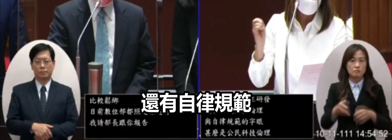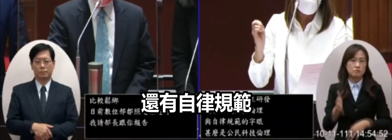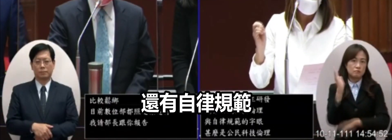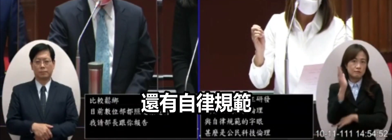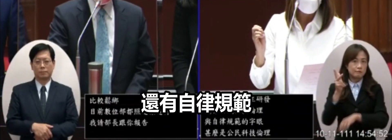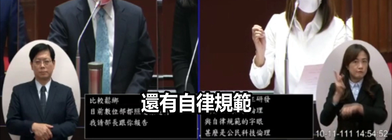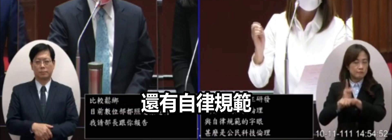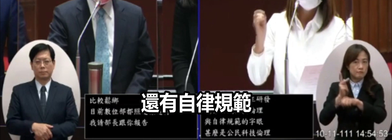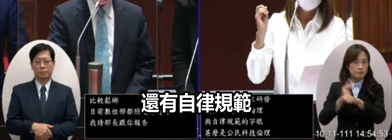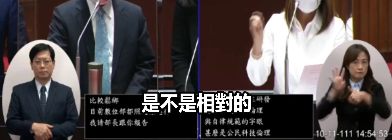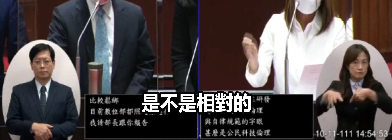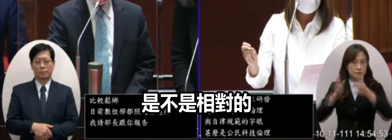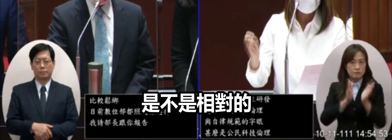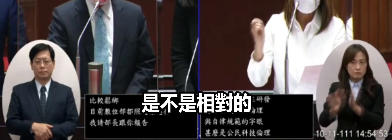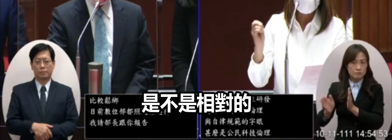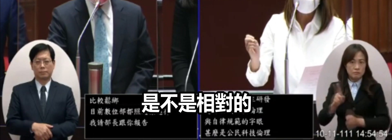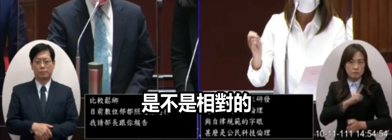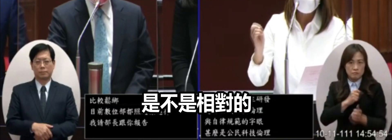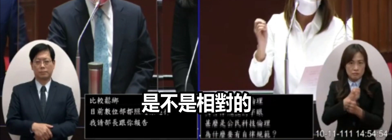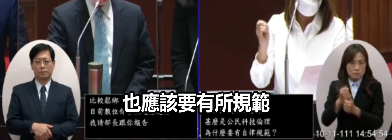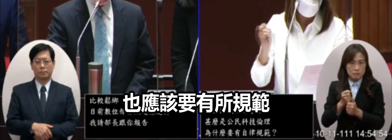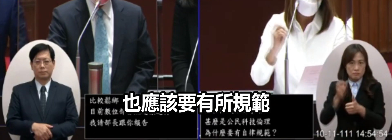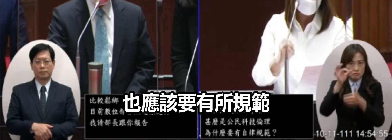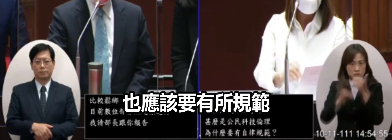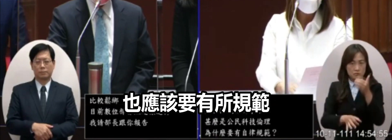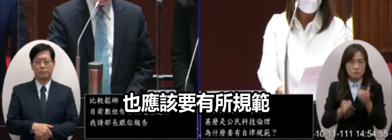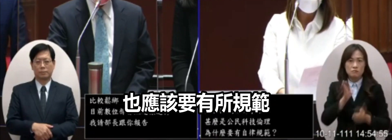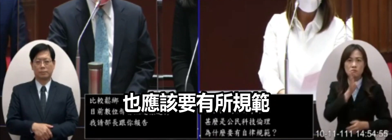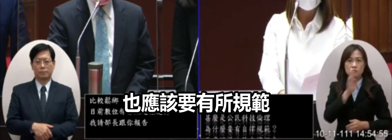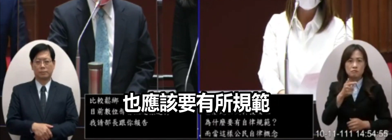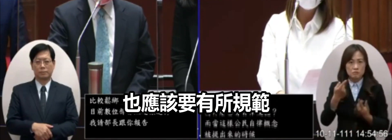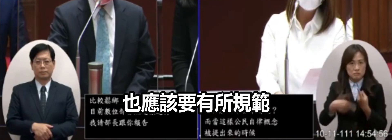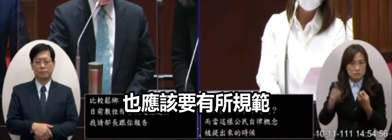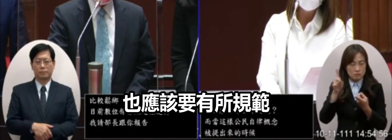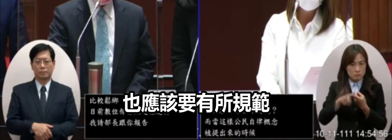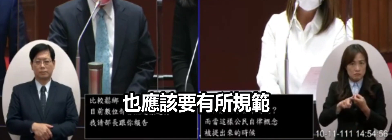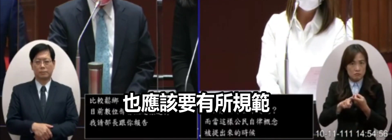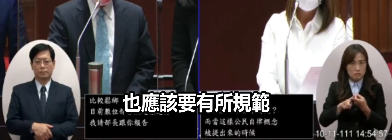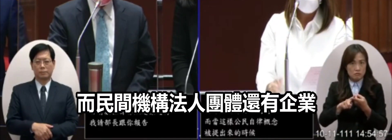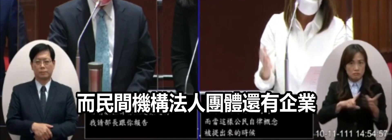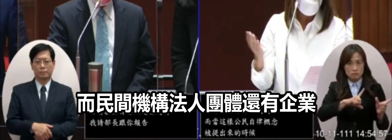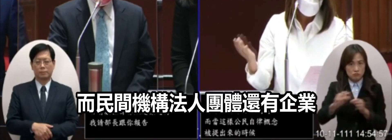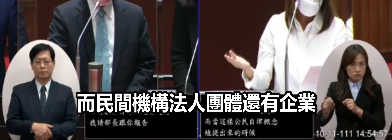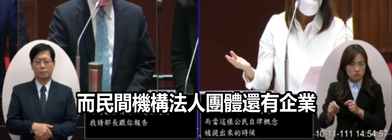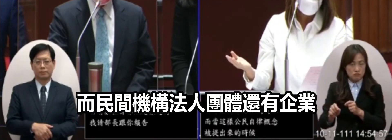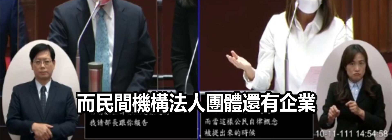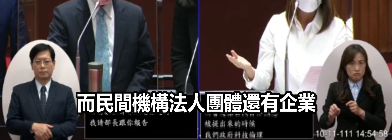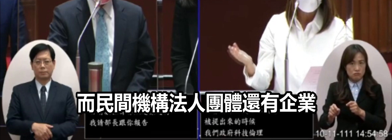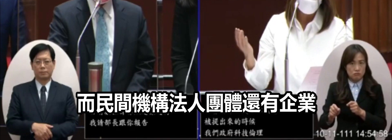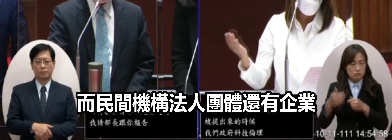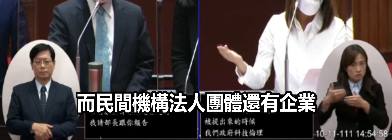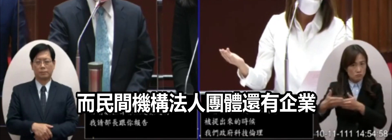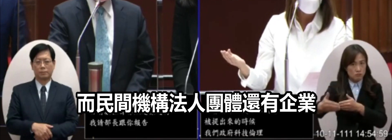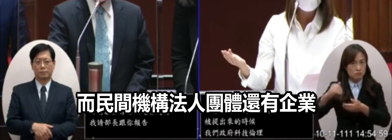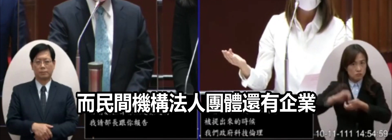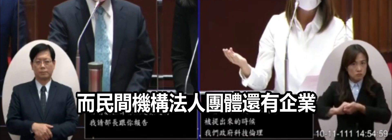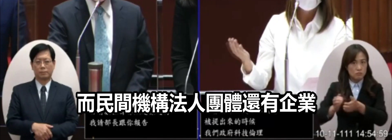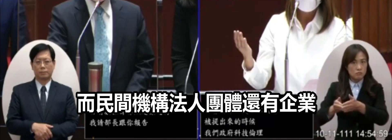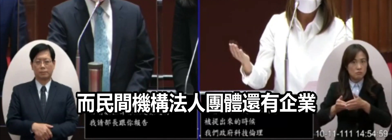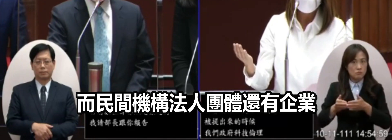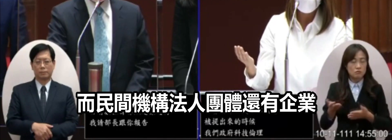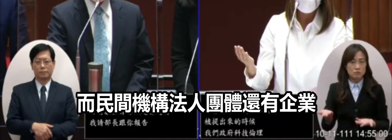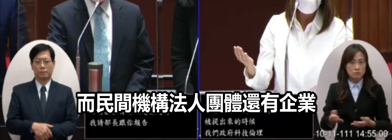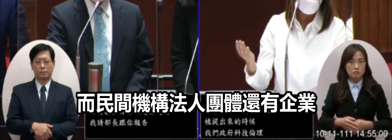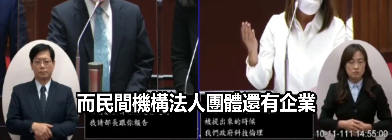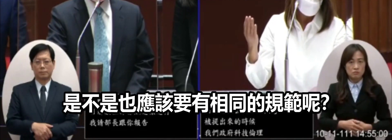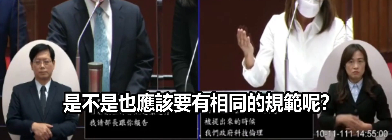有自律规范是不是相对的也应该要有所规范呢？而民间机构、法人团体